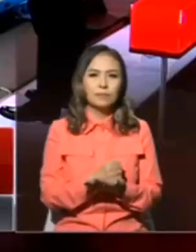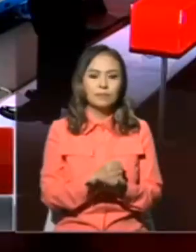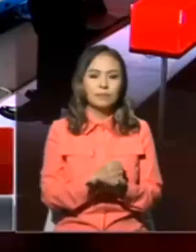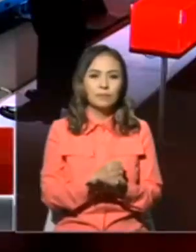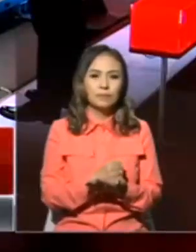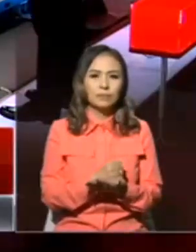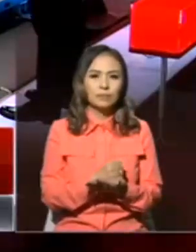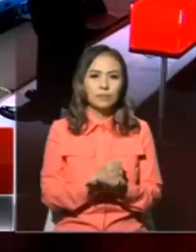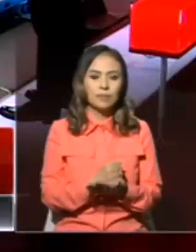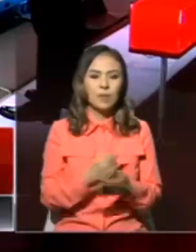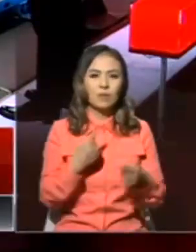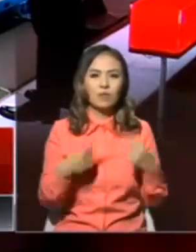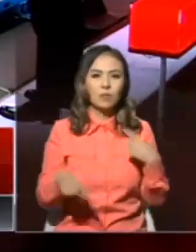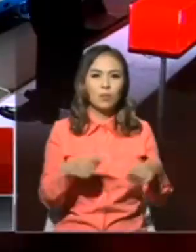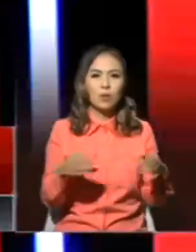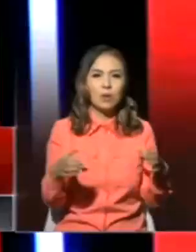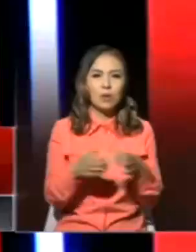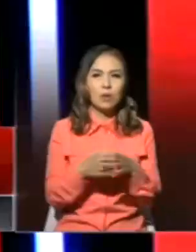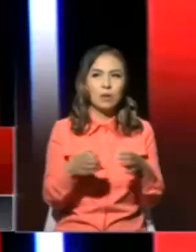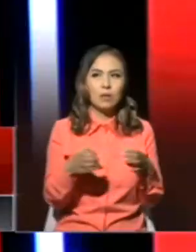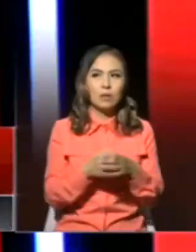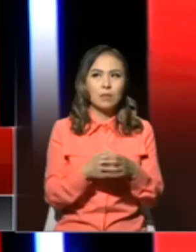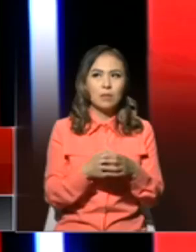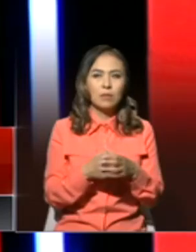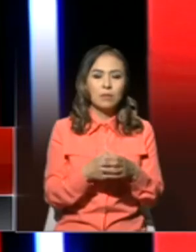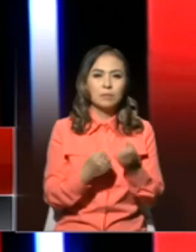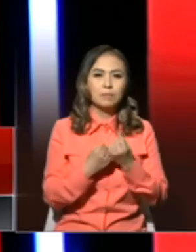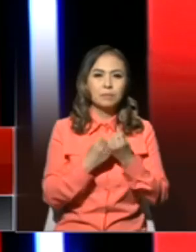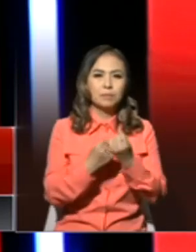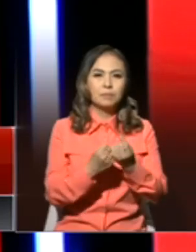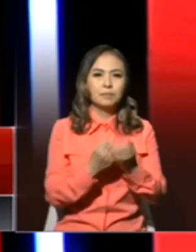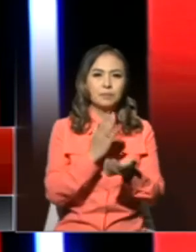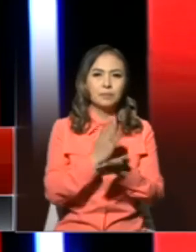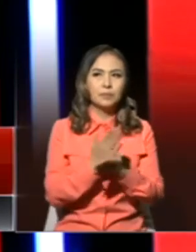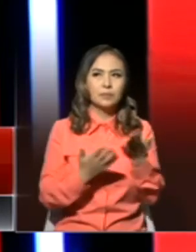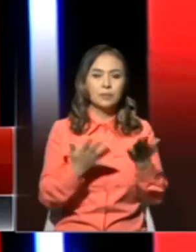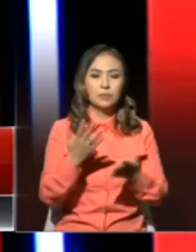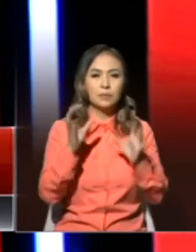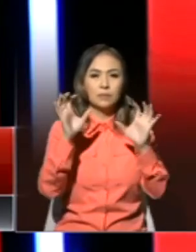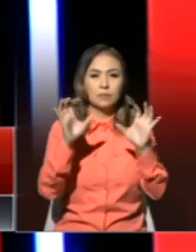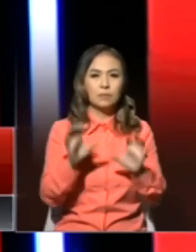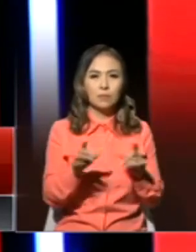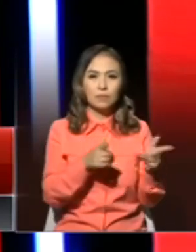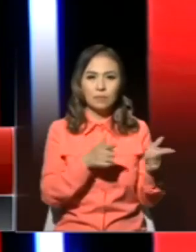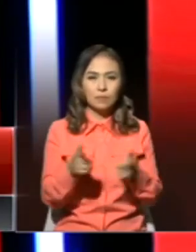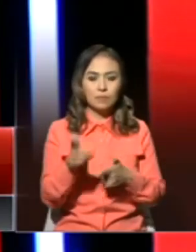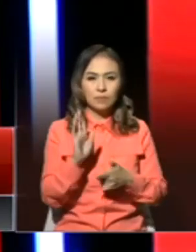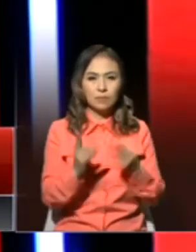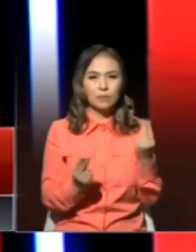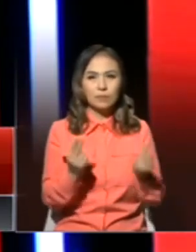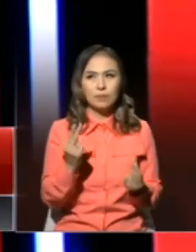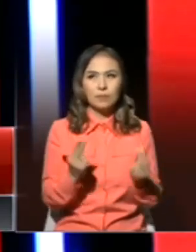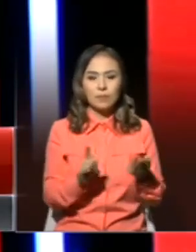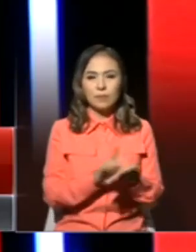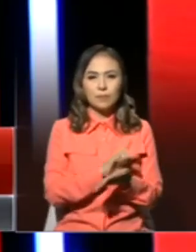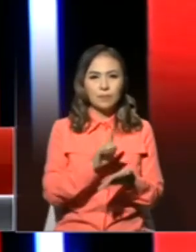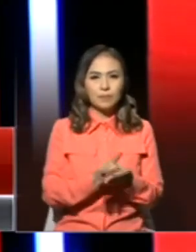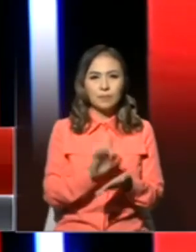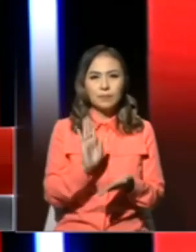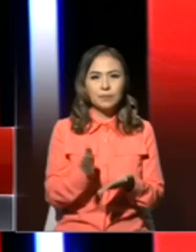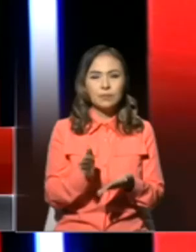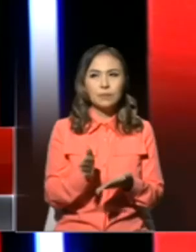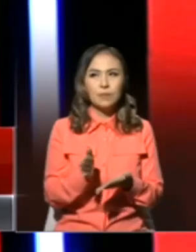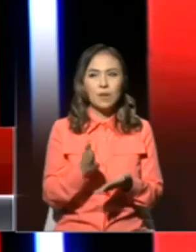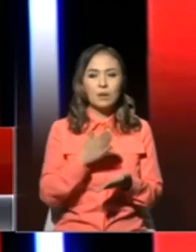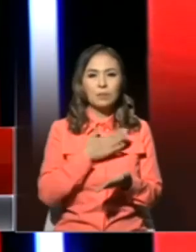Бұдан бөлек футбол командаларына қолдау көрсету керек. Егер заңдастырылған жағдайда жаңағы ой міндеттейді.